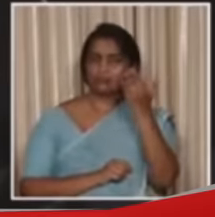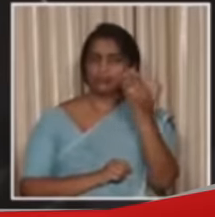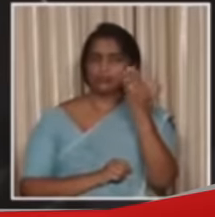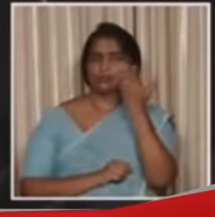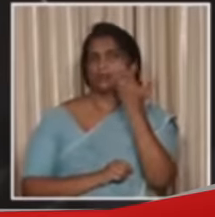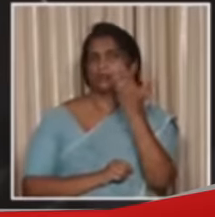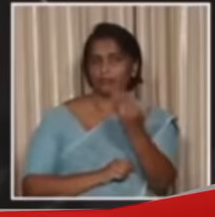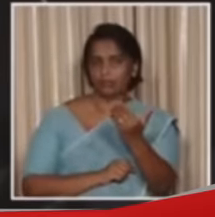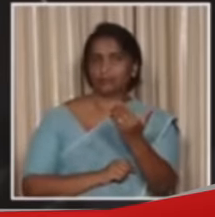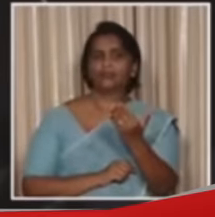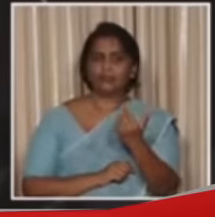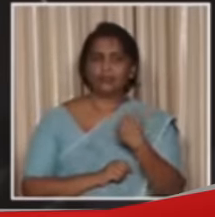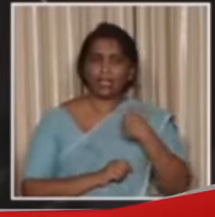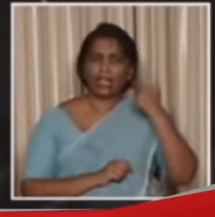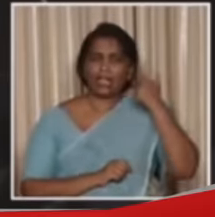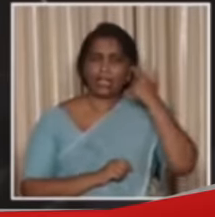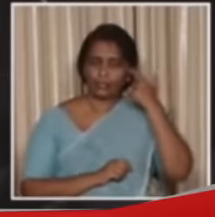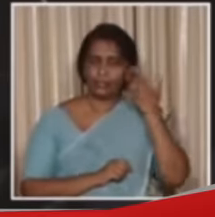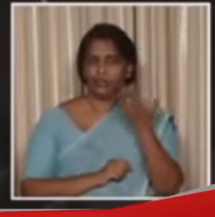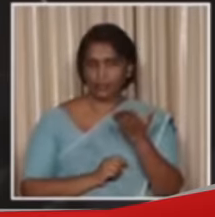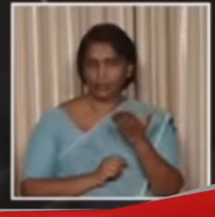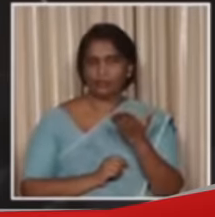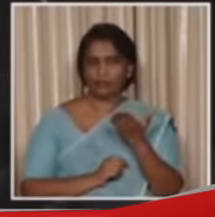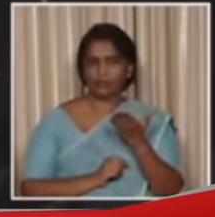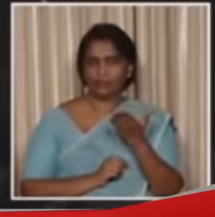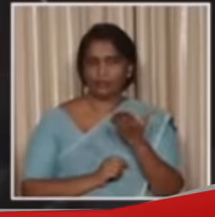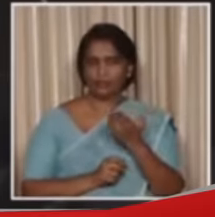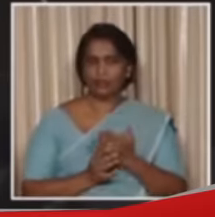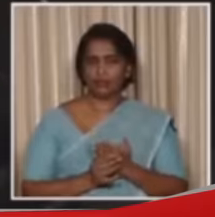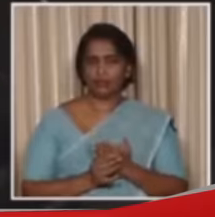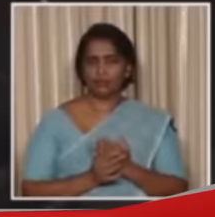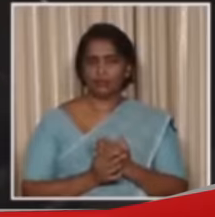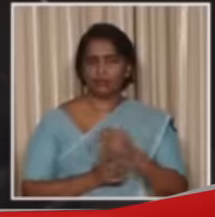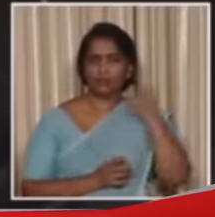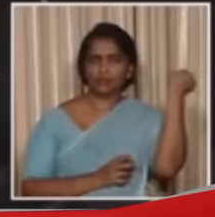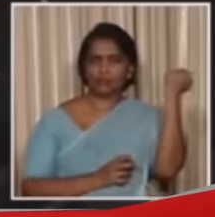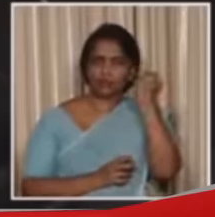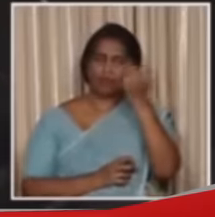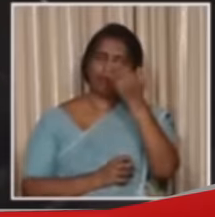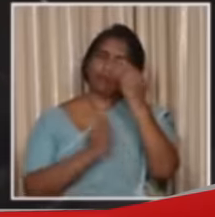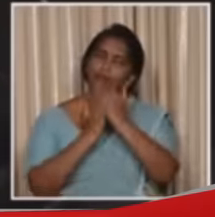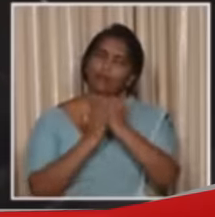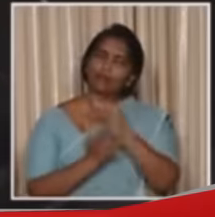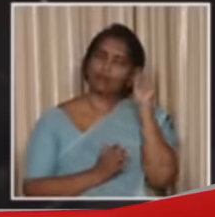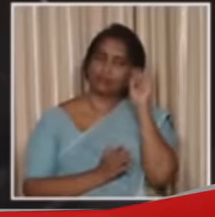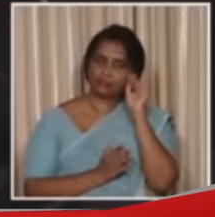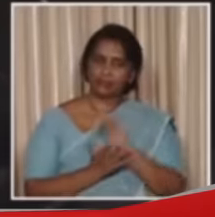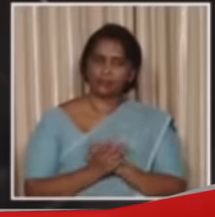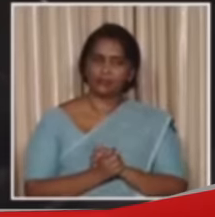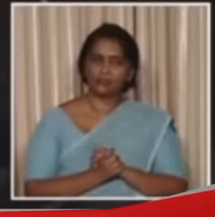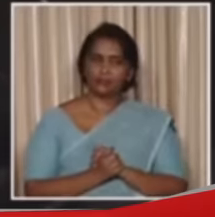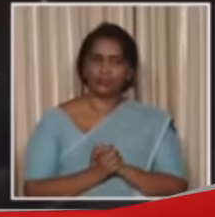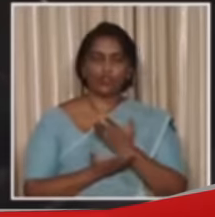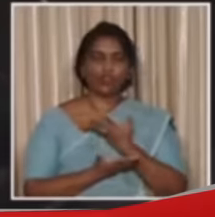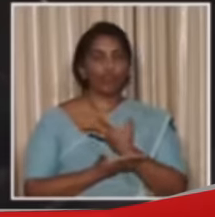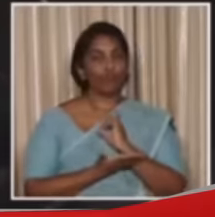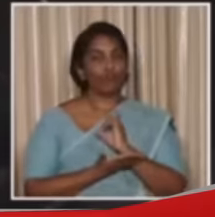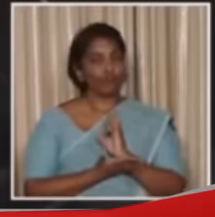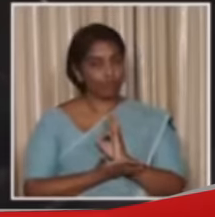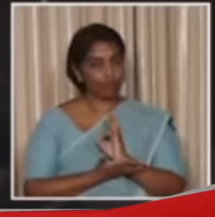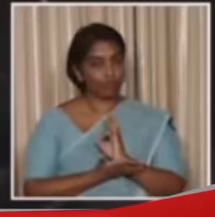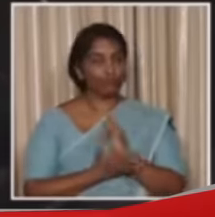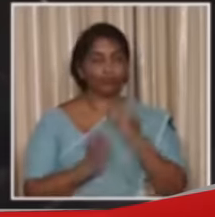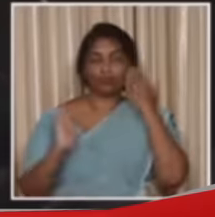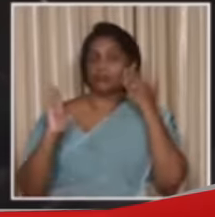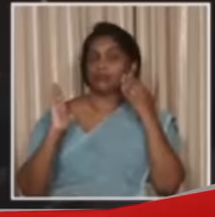පිළිබිඹු වෙනවා කියලත් මට හිතුණා මෙතන මේ කතාවලට අහගෙන ඉන්නකොට. බුදුදහම වෙනුවෙන් පෙනී